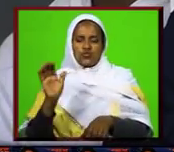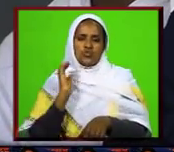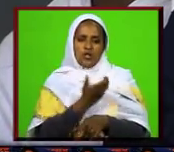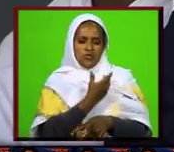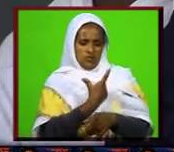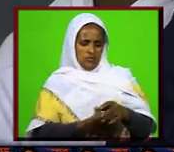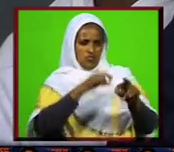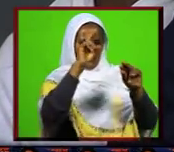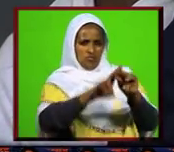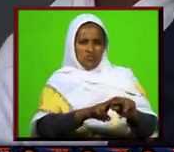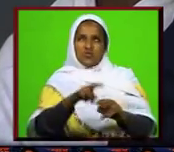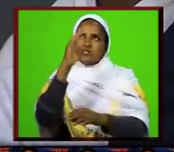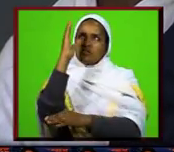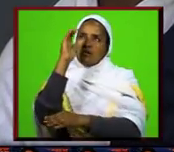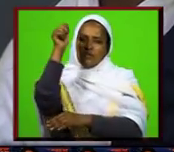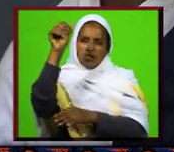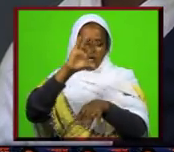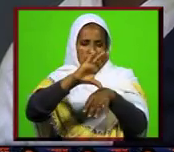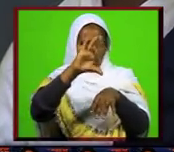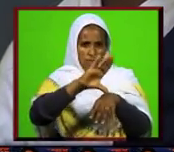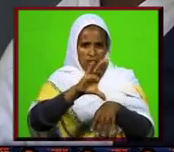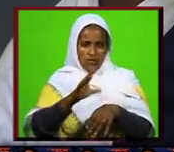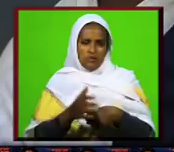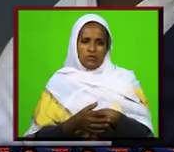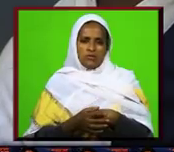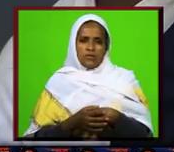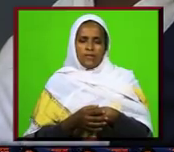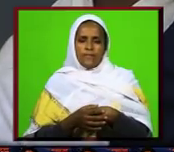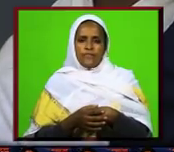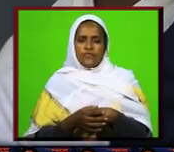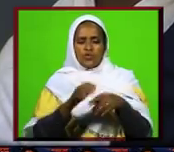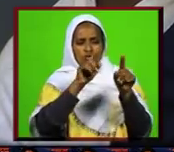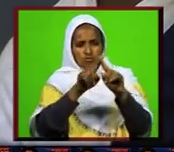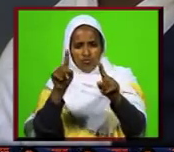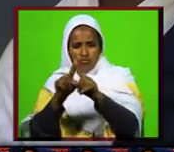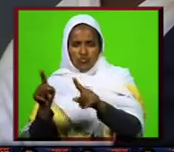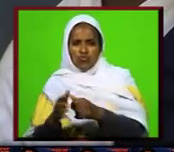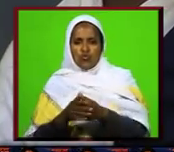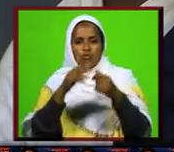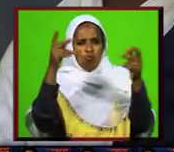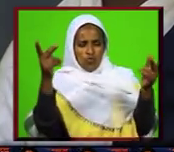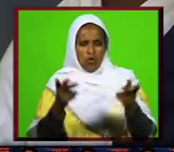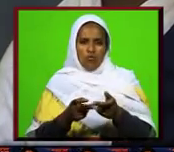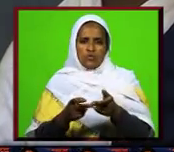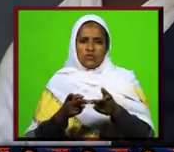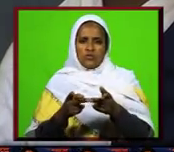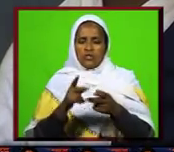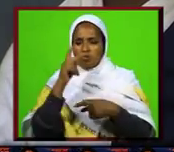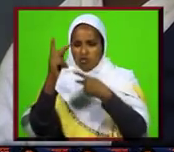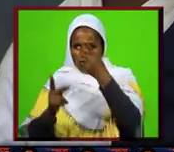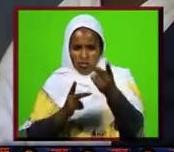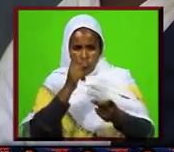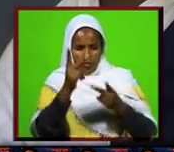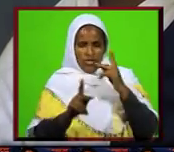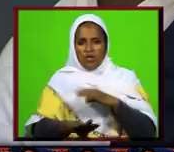አድሮ እግዚአብሔር ገዳማትን ልዩ ልዩ ቦታውን